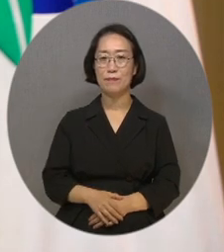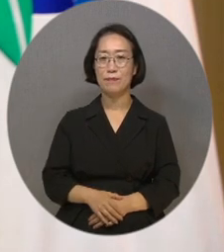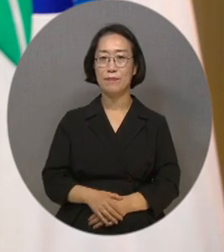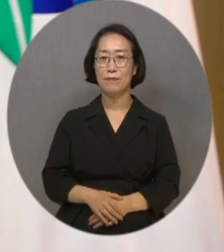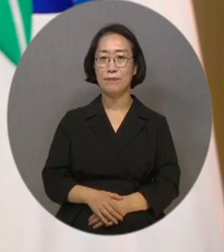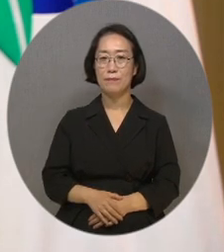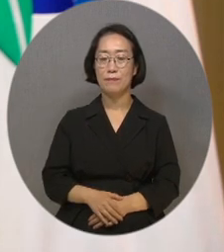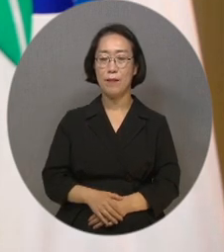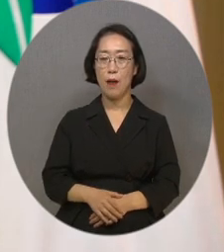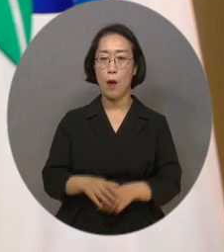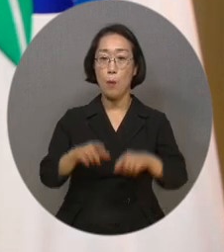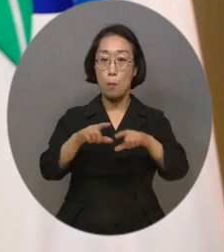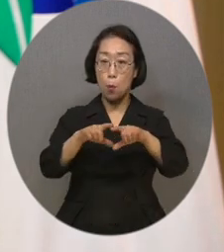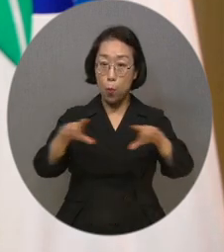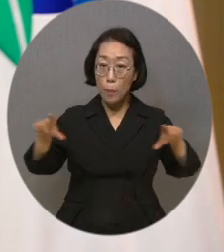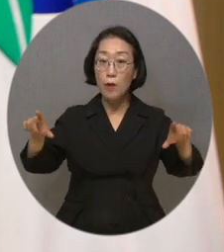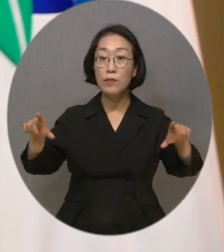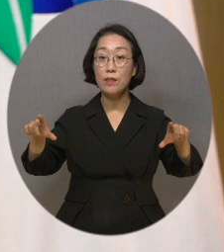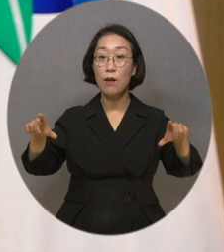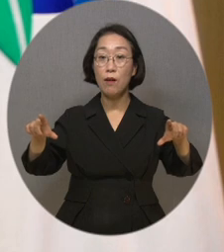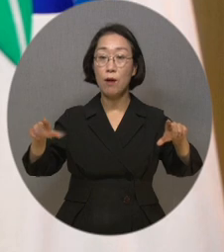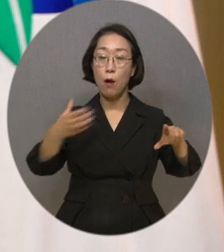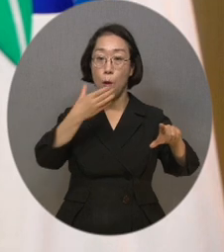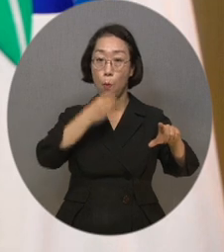그 보편적 복지라고 하잖아요.